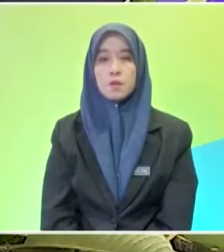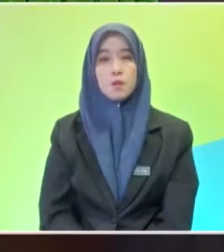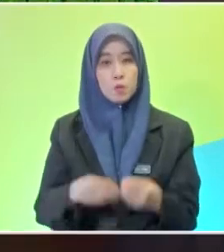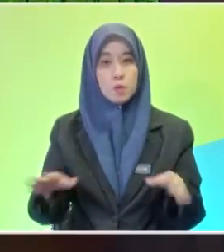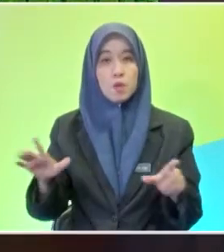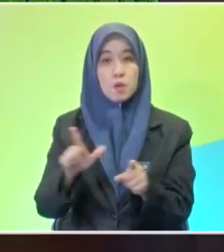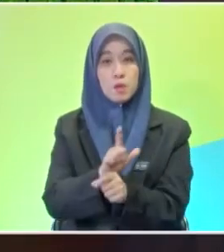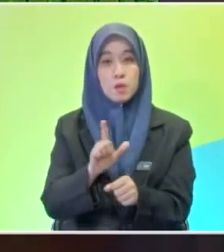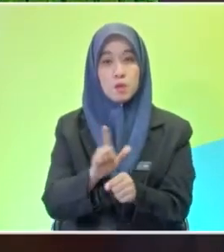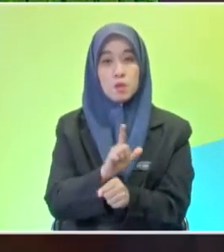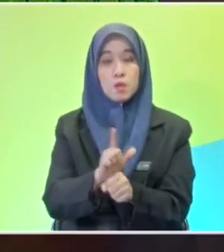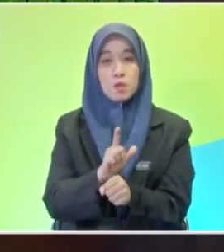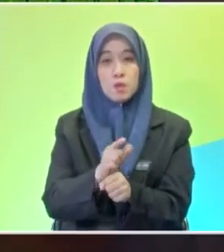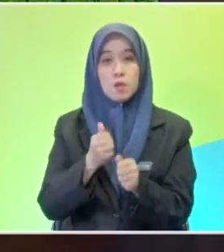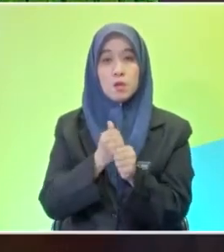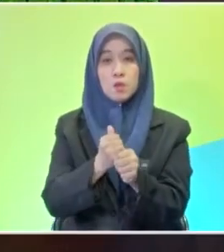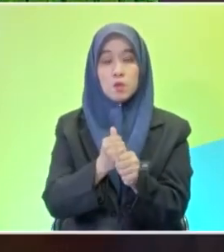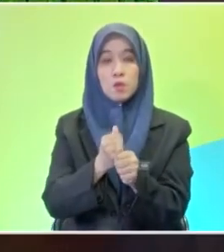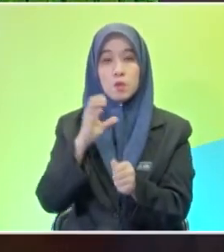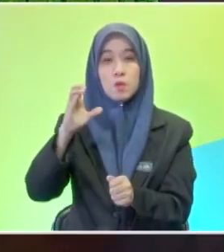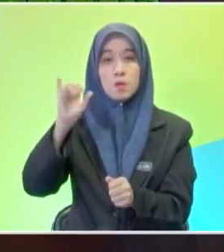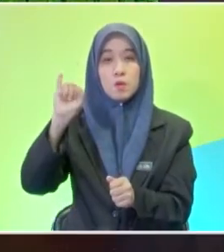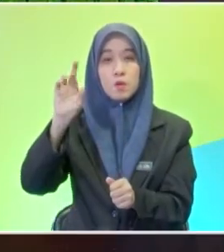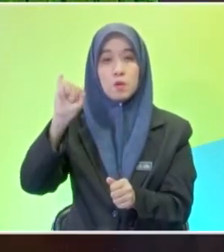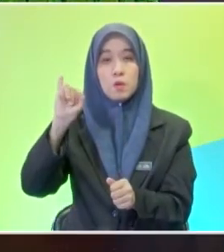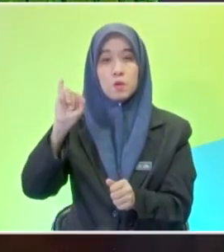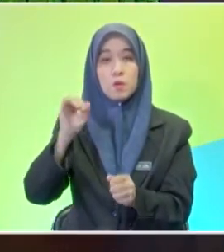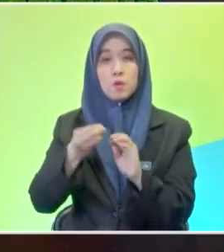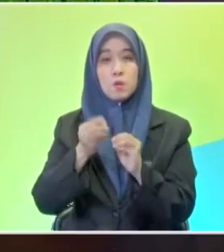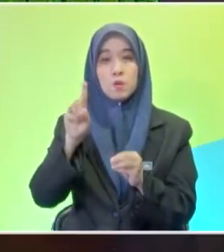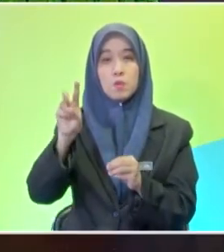mengikut ciri ciri pertama kedua ketiga